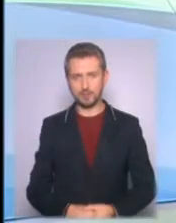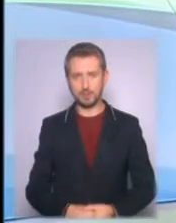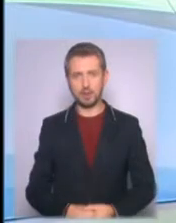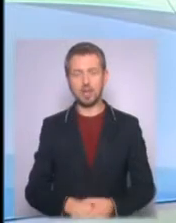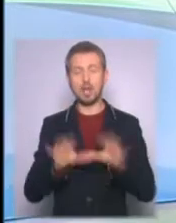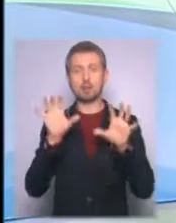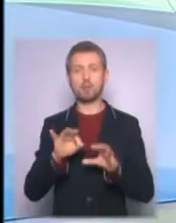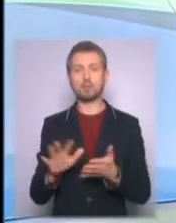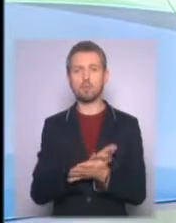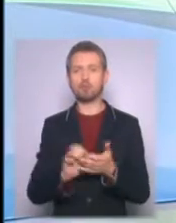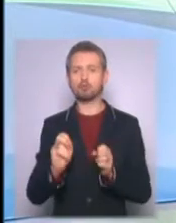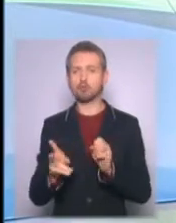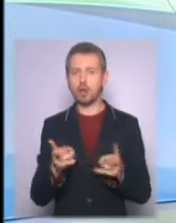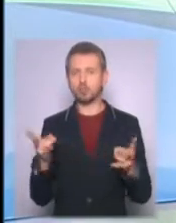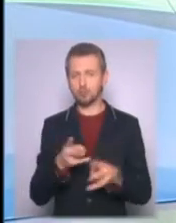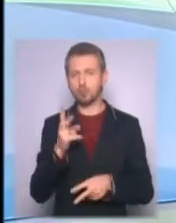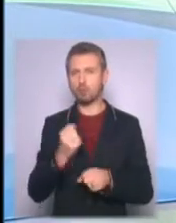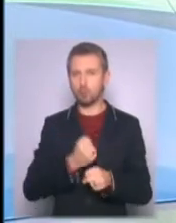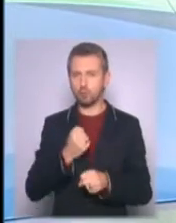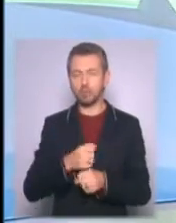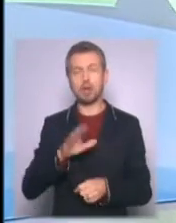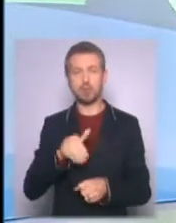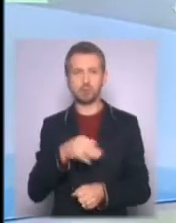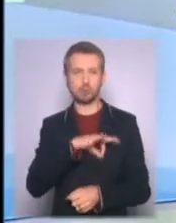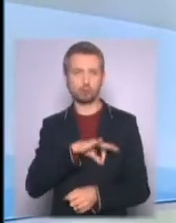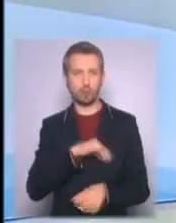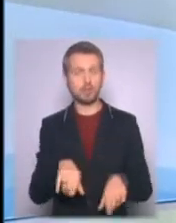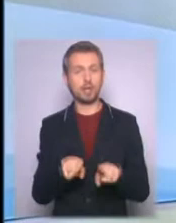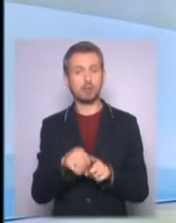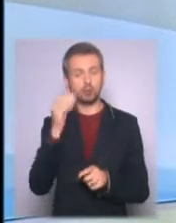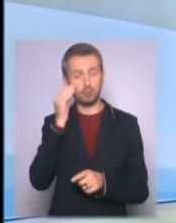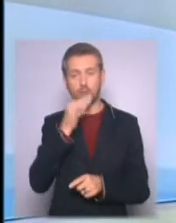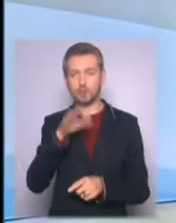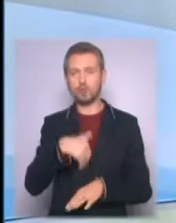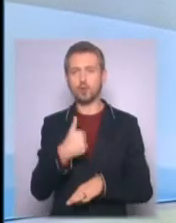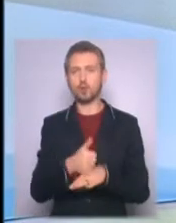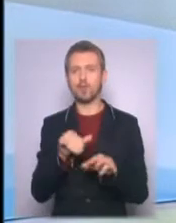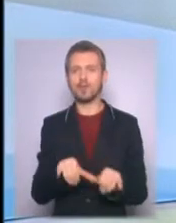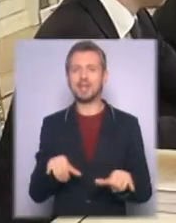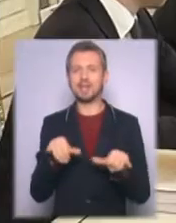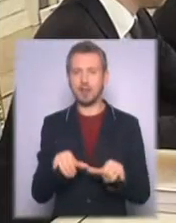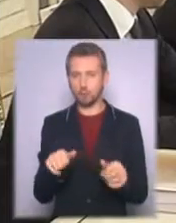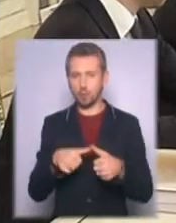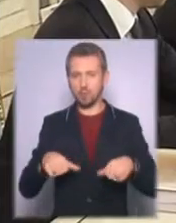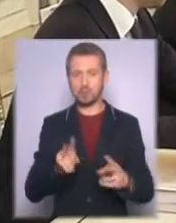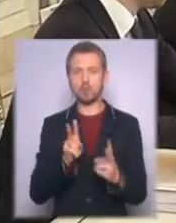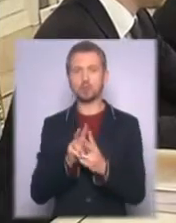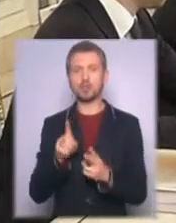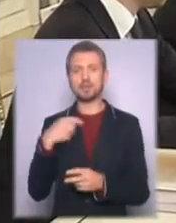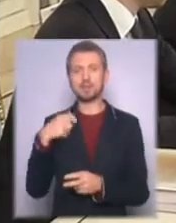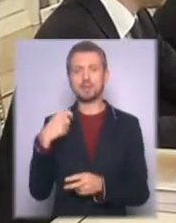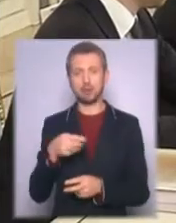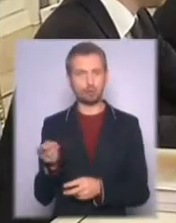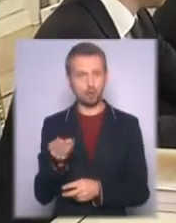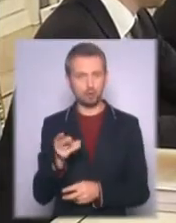Закон про люстрацію необхідно доробити, а вже потім застосовувати. Таку думку висловив голова Венеціанської комісії на зустрічі з президентом Петром